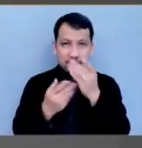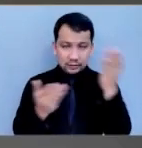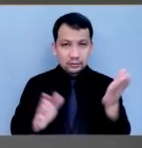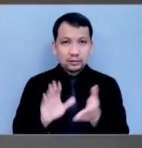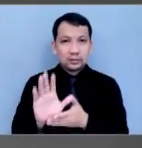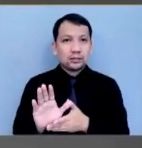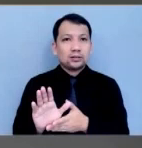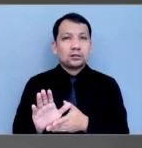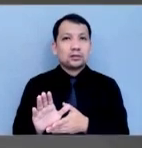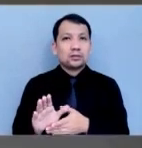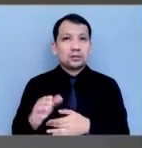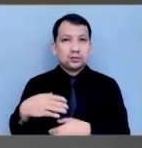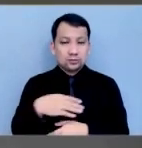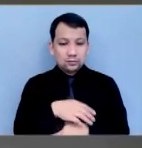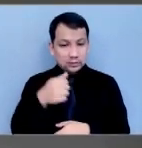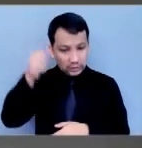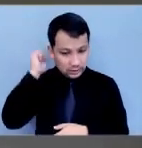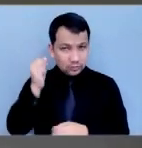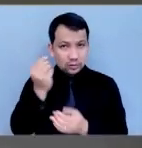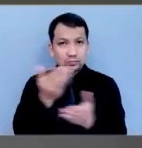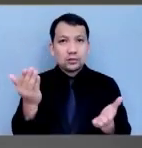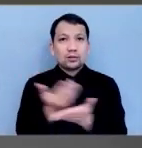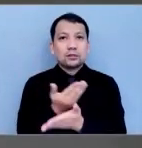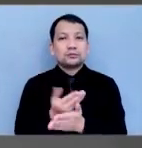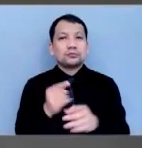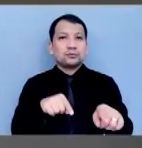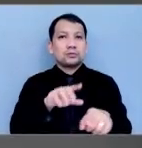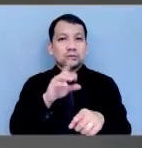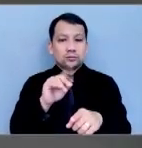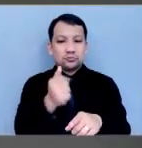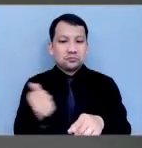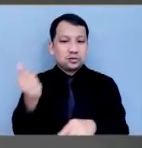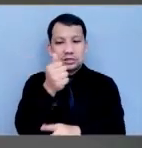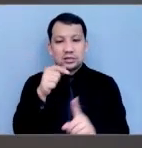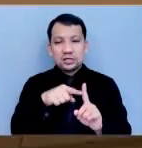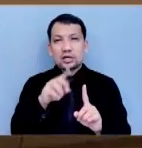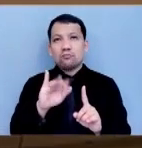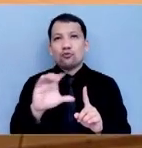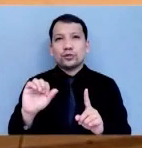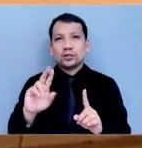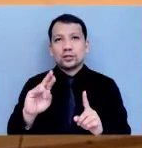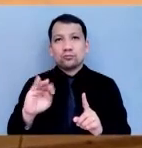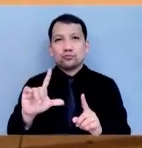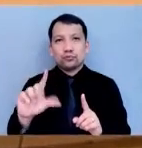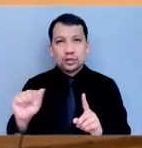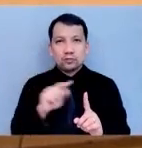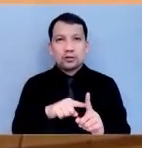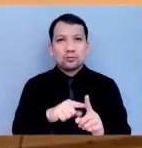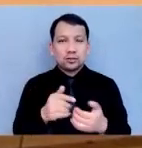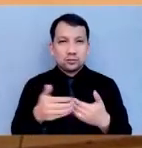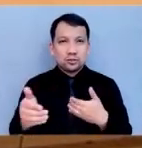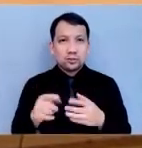suspended Congressman Arnie Teves ang mga bagong banat niya kay Justice Secretary Boying Remulla. Kasunod lang yan